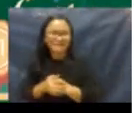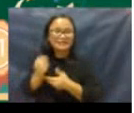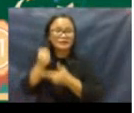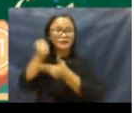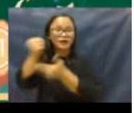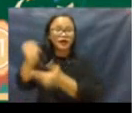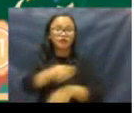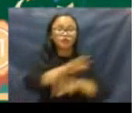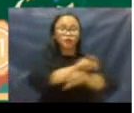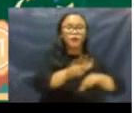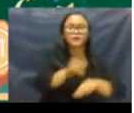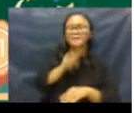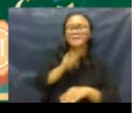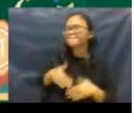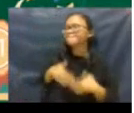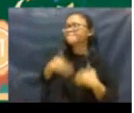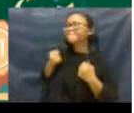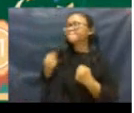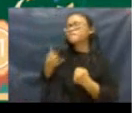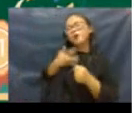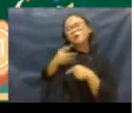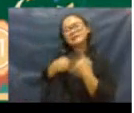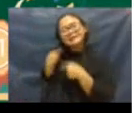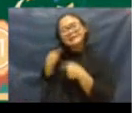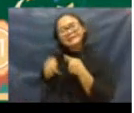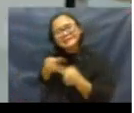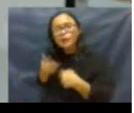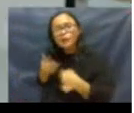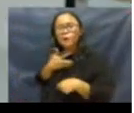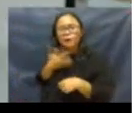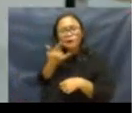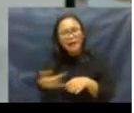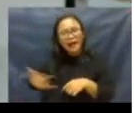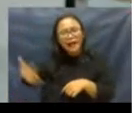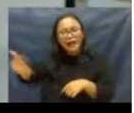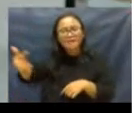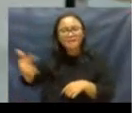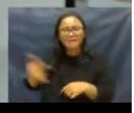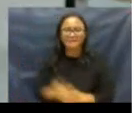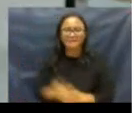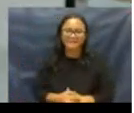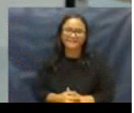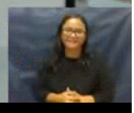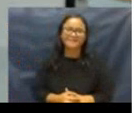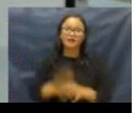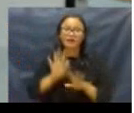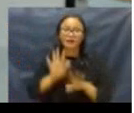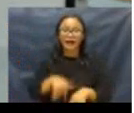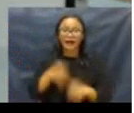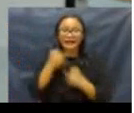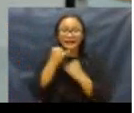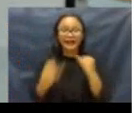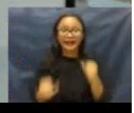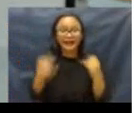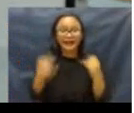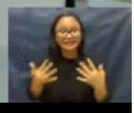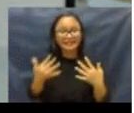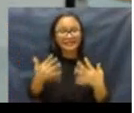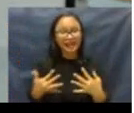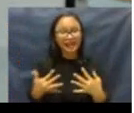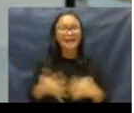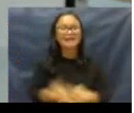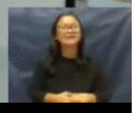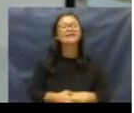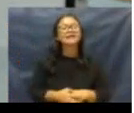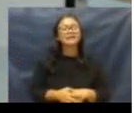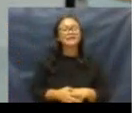dan terus ingin berbagi dengan guru dan teman-temannya. Terakhir, jangan lupa pesan trainer kita hari ini,